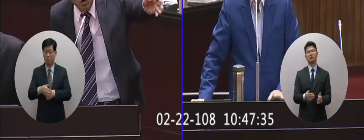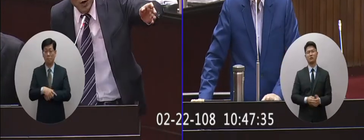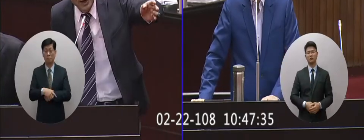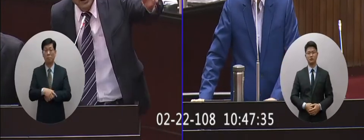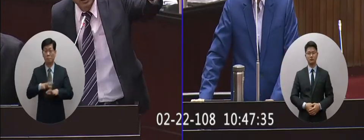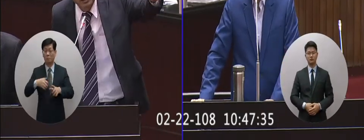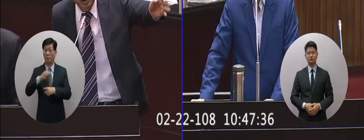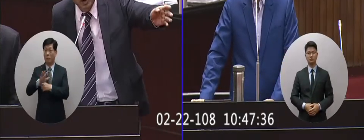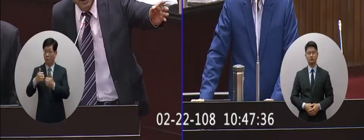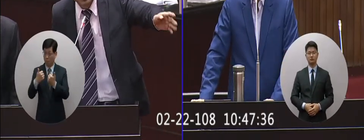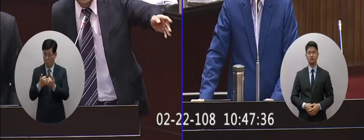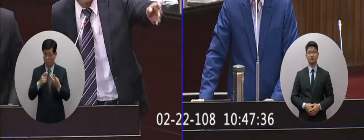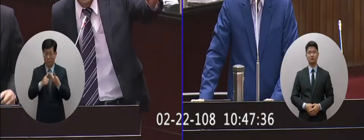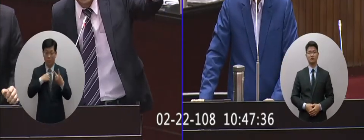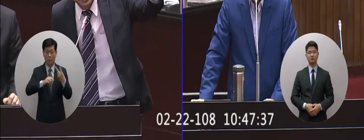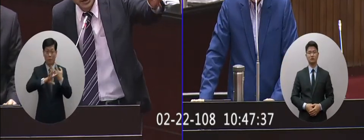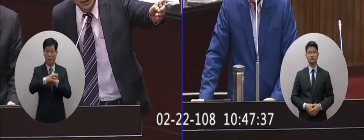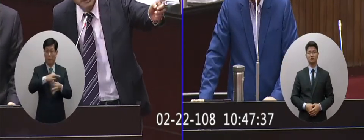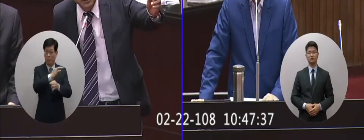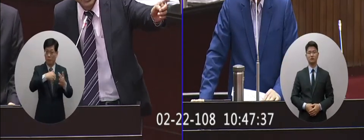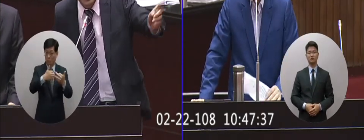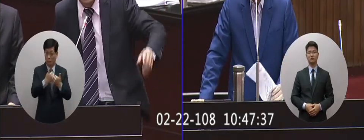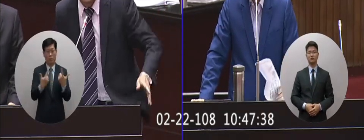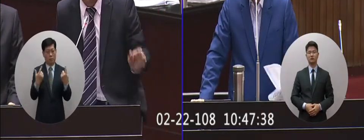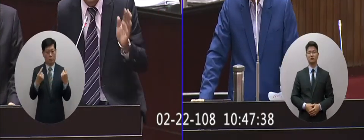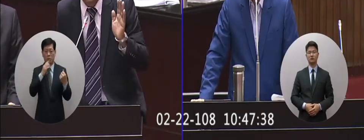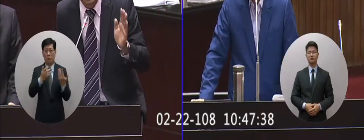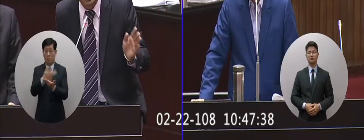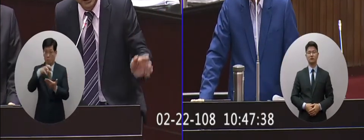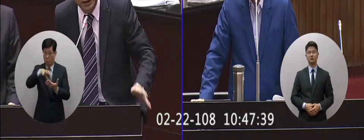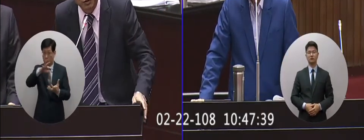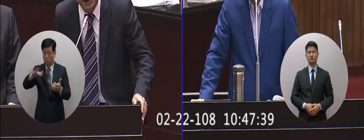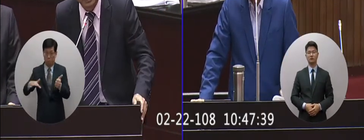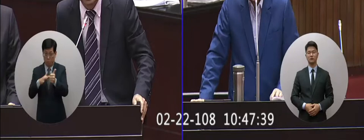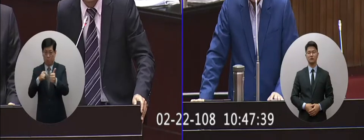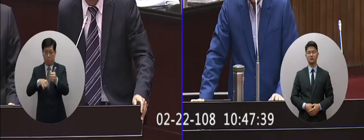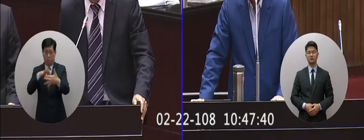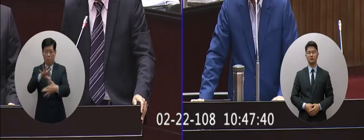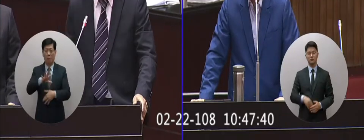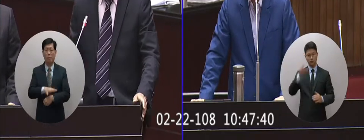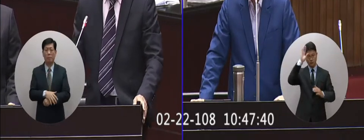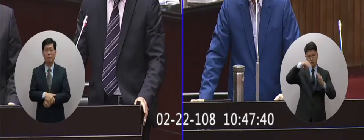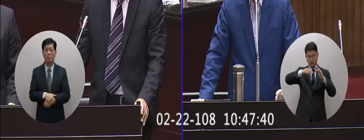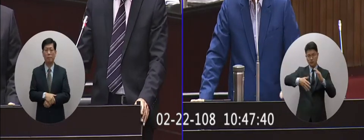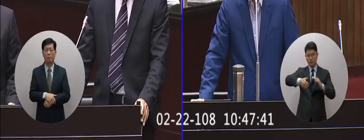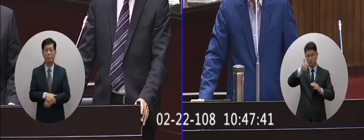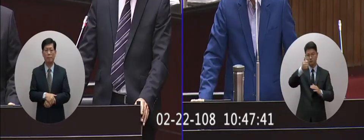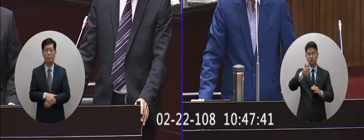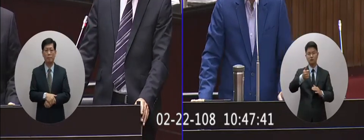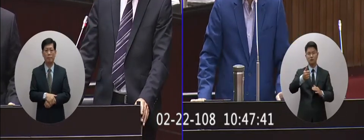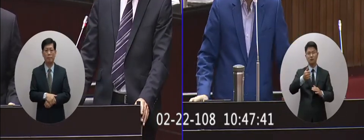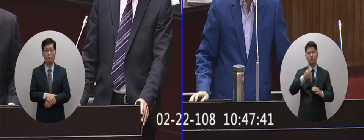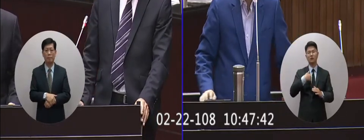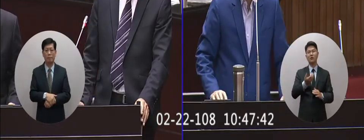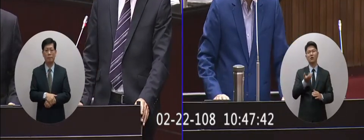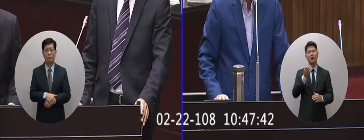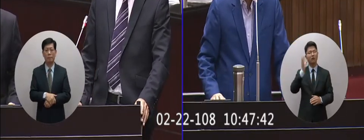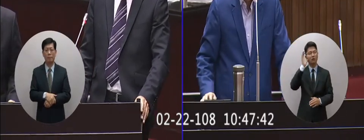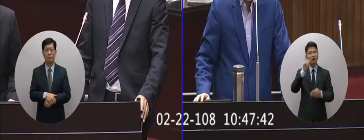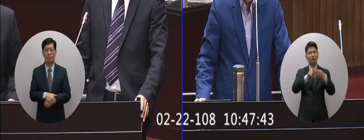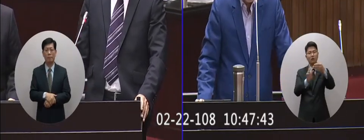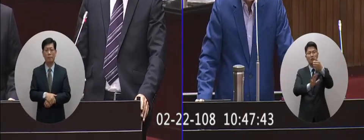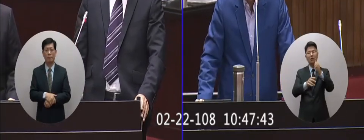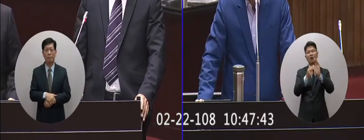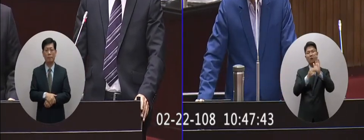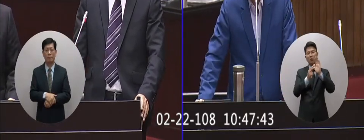们的农会，我们的外贸协会也是平台里面的成员。 苏院长哈，我听了这个主